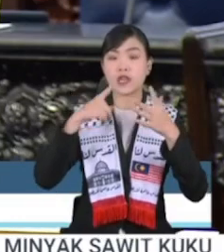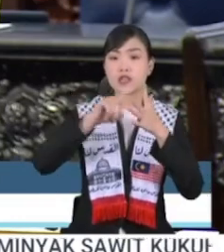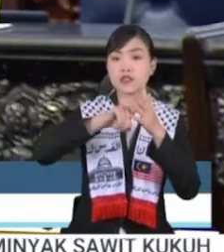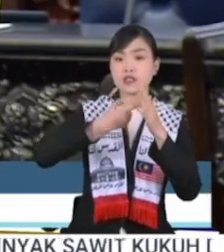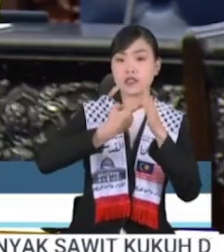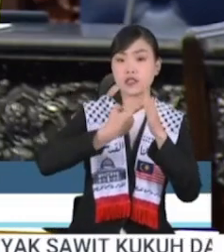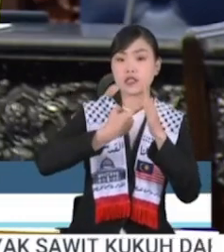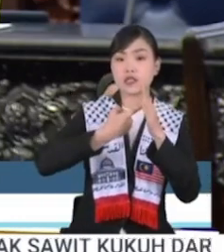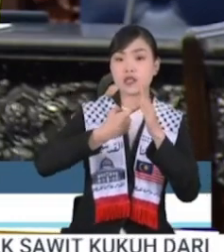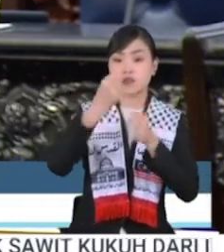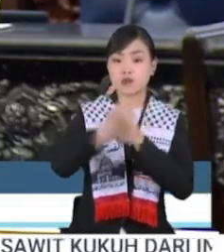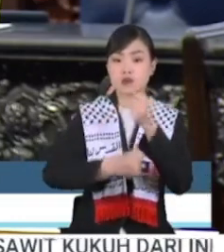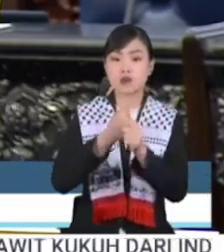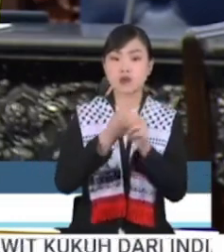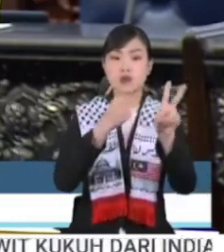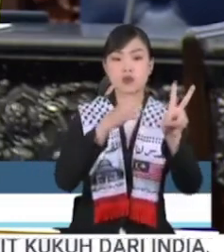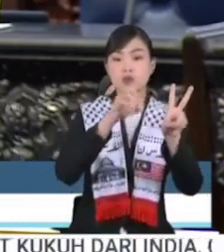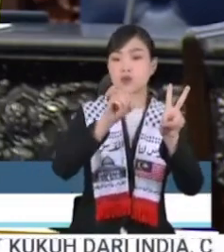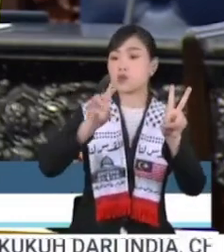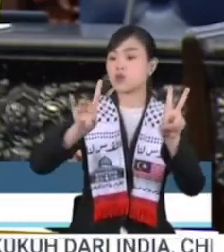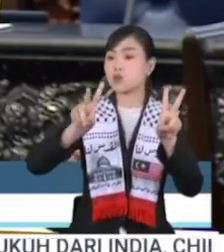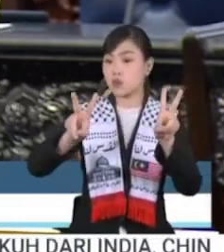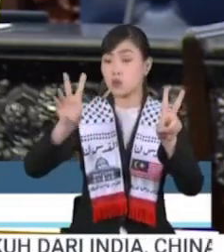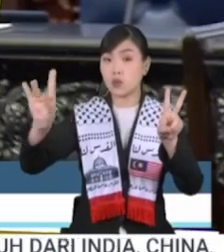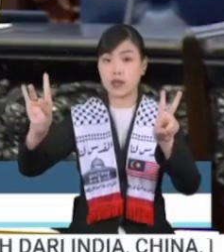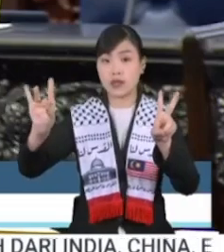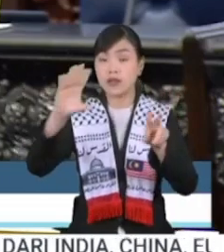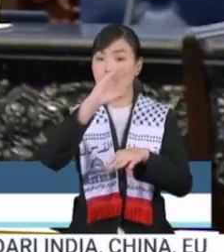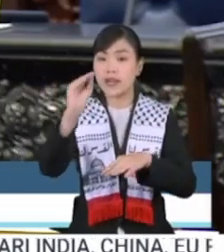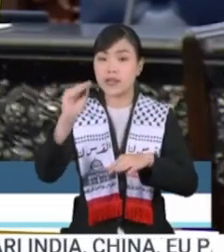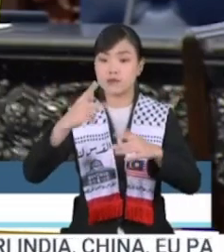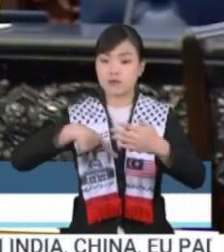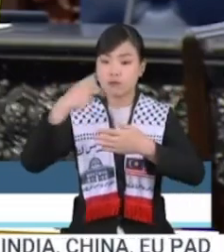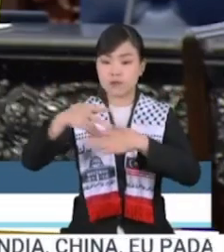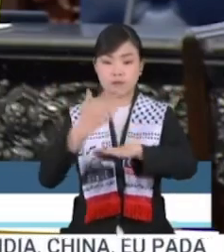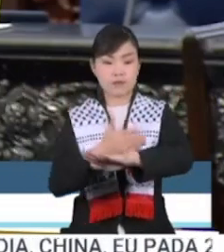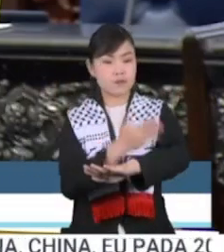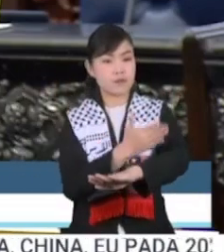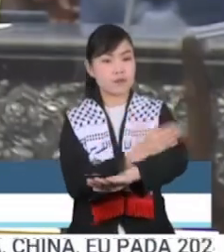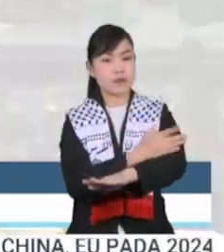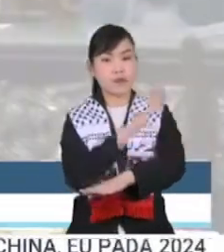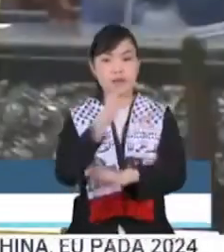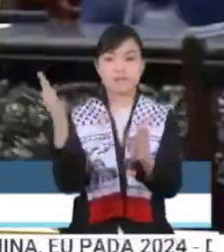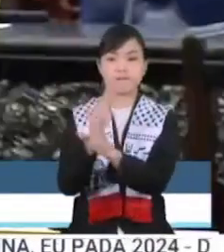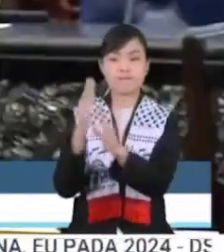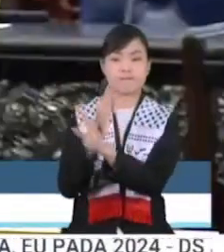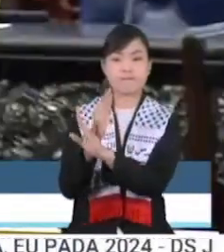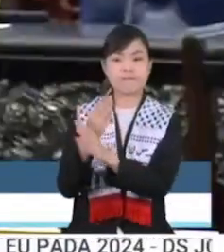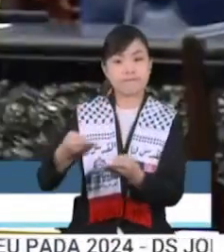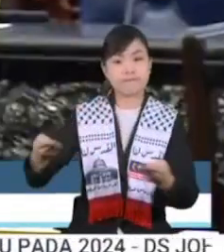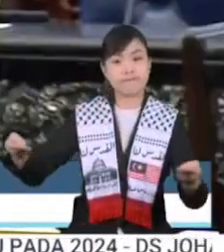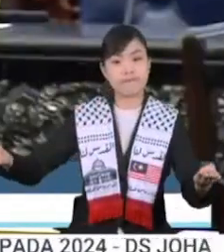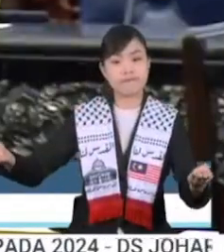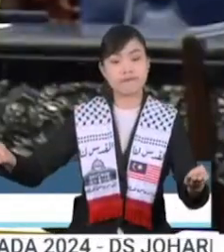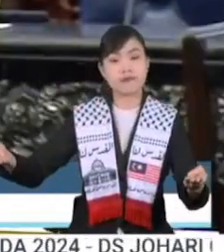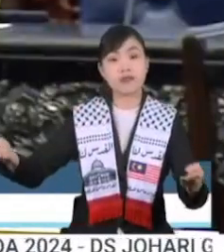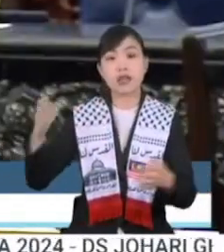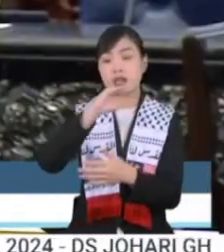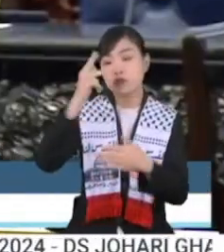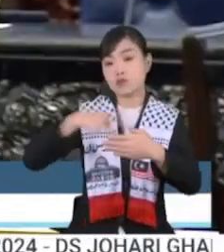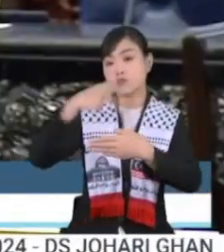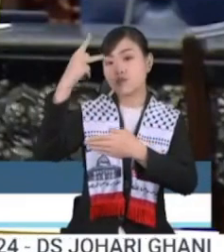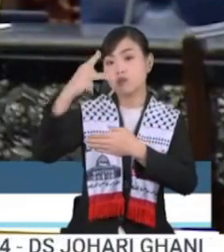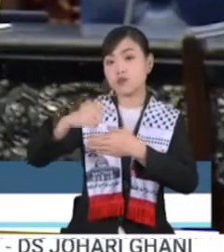yang akan mula beroperasi pada tahun 2028 serta program menaik tarau serta penggantian sistem bekalan. Selain daripada itu, projek